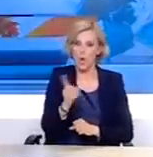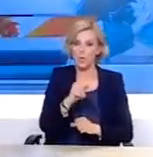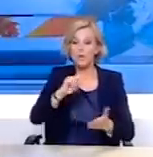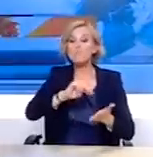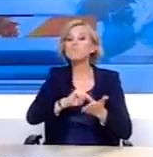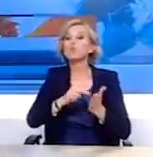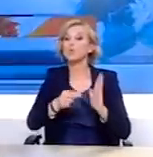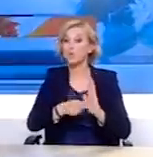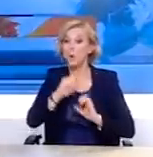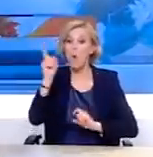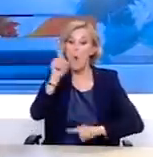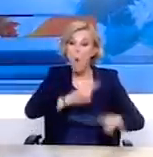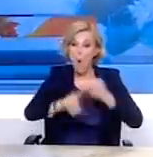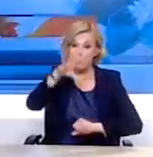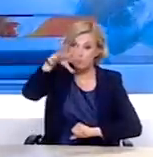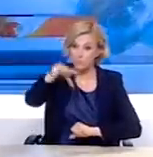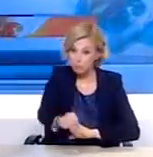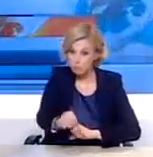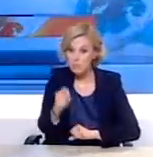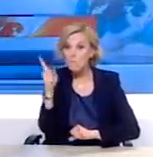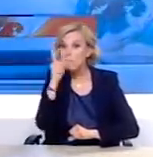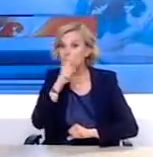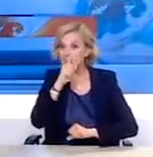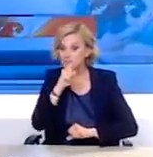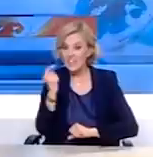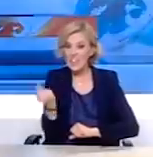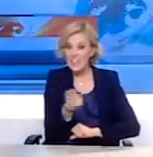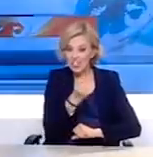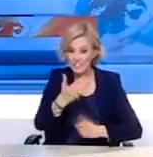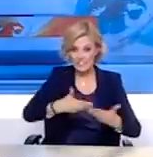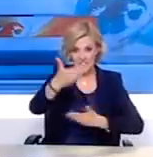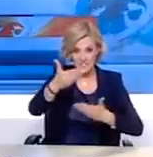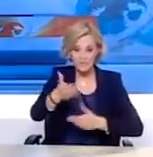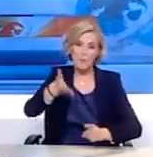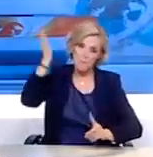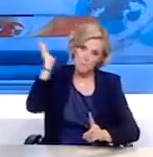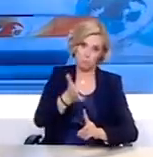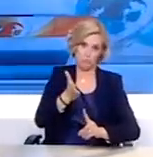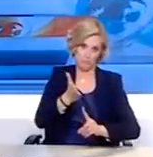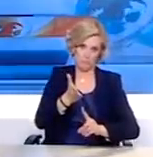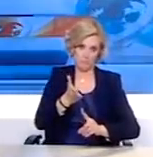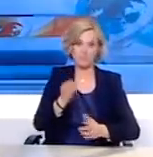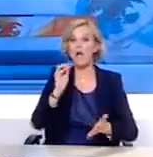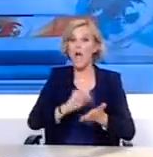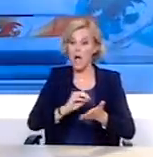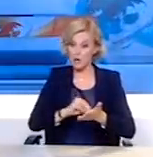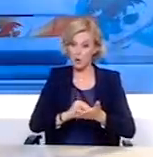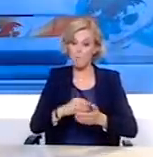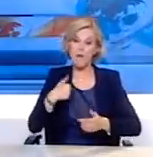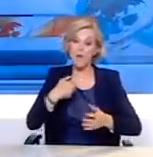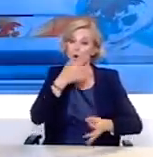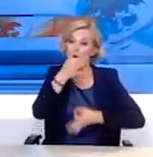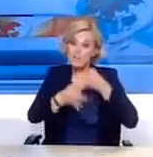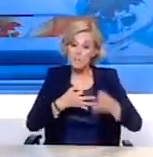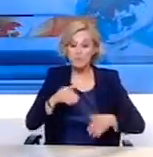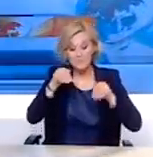εμπίπτουν και στις διατάξεις του νόμου περί διασποράς ψευδών ειδήσεων. Ας το έχουν υπόψη τους. Κλείνοντας, θα ήθελα να σας ενημερώσω ότι ως ελάχιστη ένδειξη